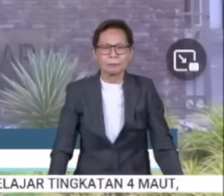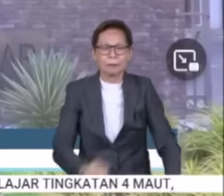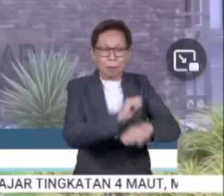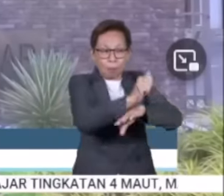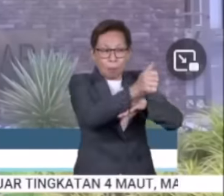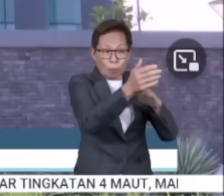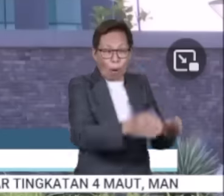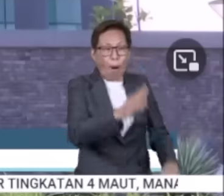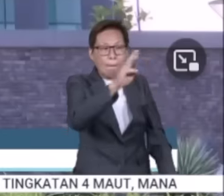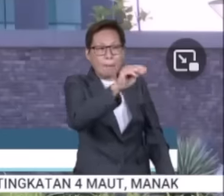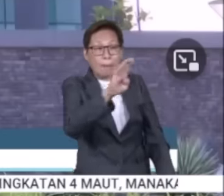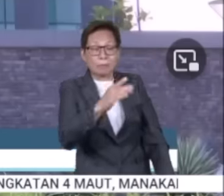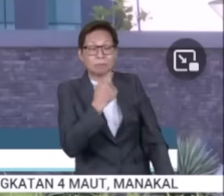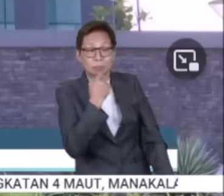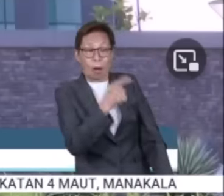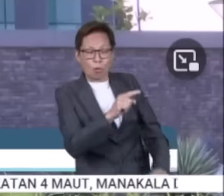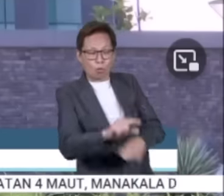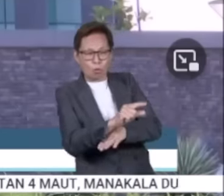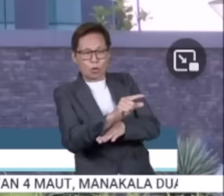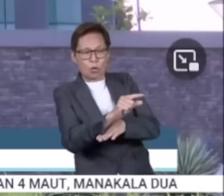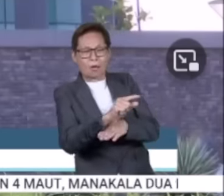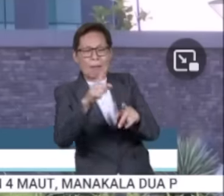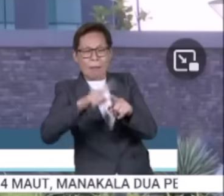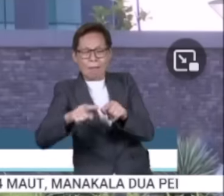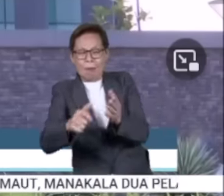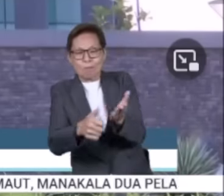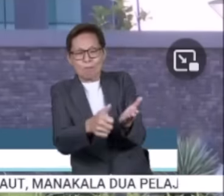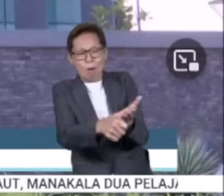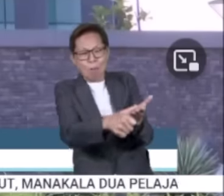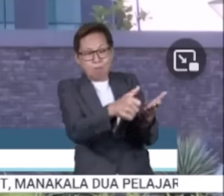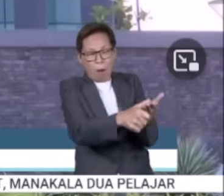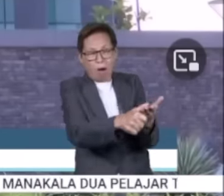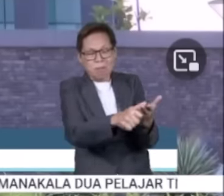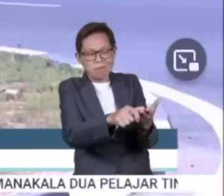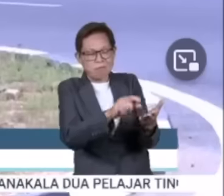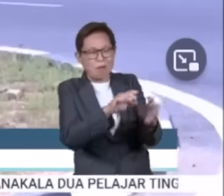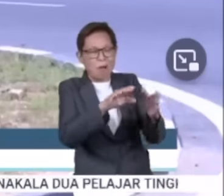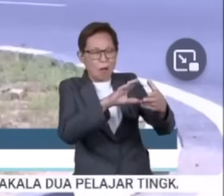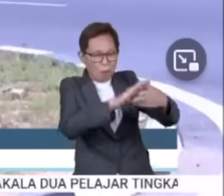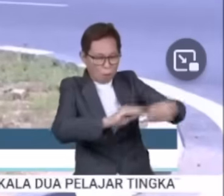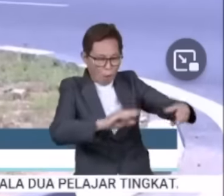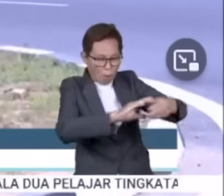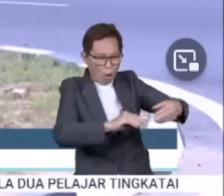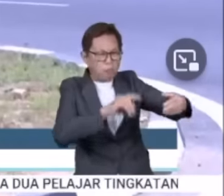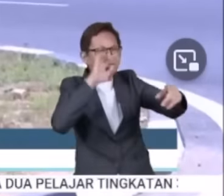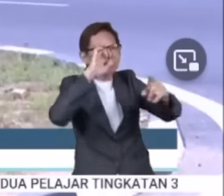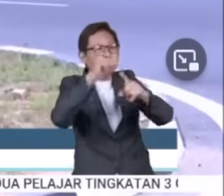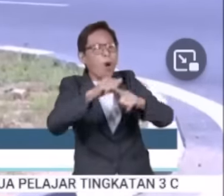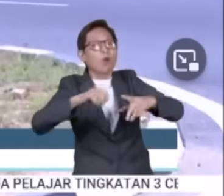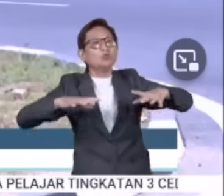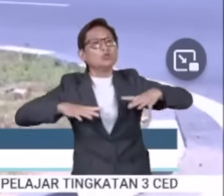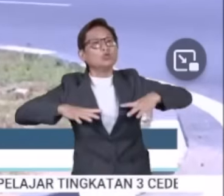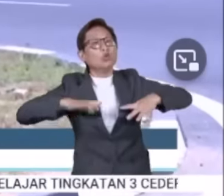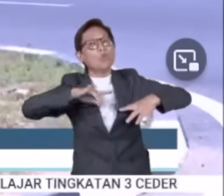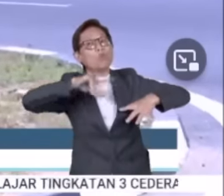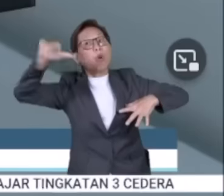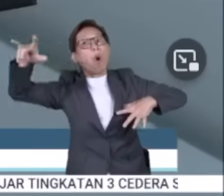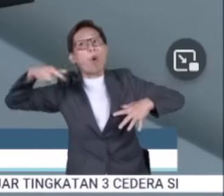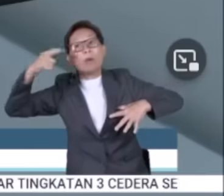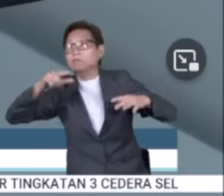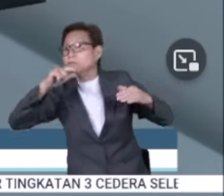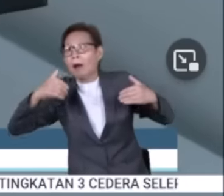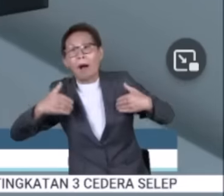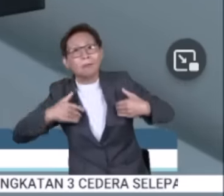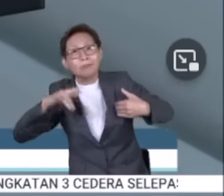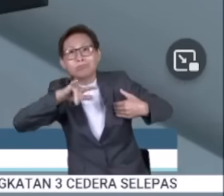Tertuduh selaku Menteri Besar didakwa menggunakan beberapa dokumen mengandungi butiran palsu bagi membuat tuntutan kemudahan cuti ke London sedangkan tidak